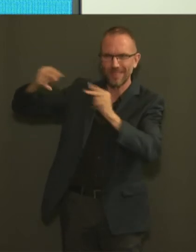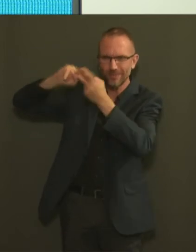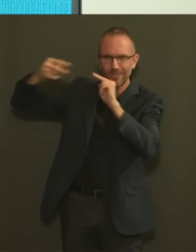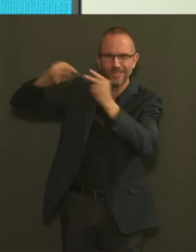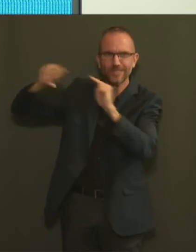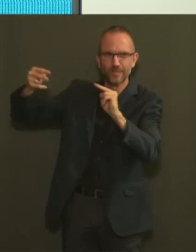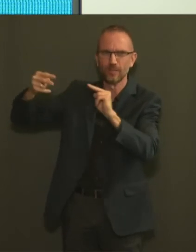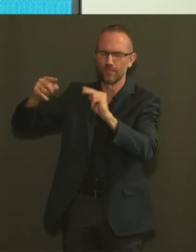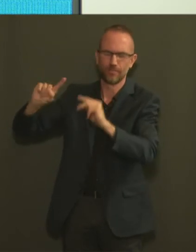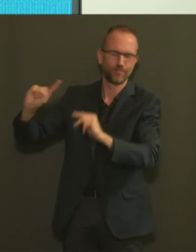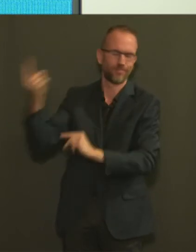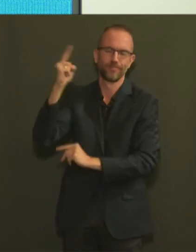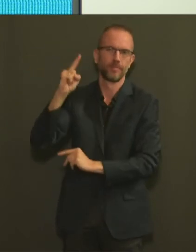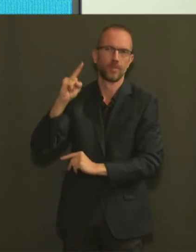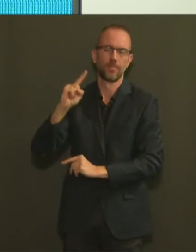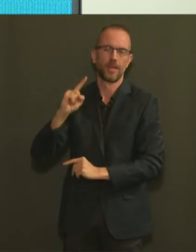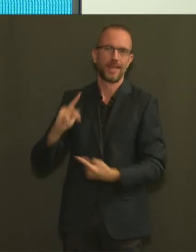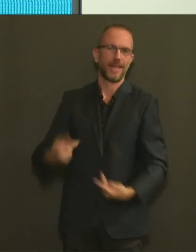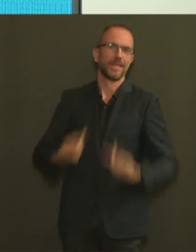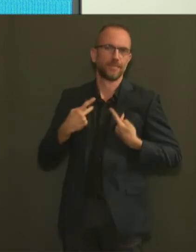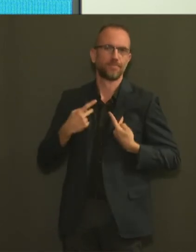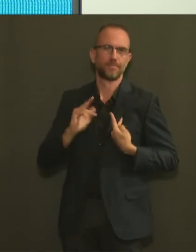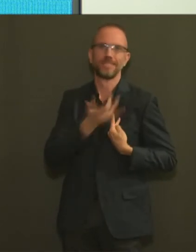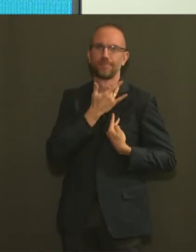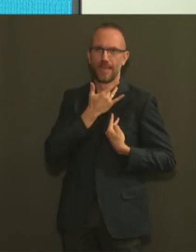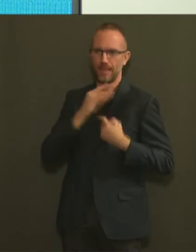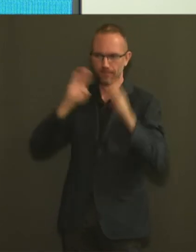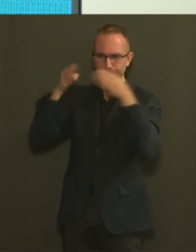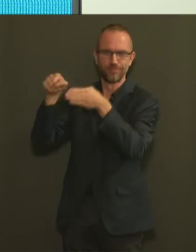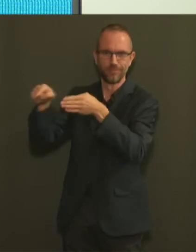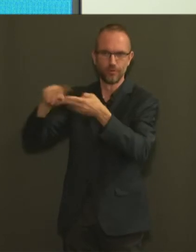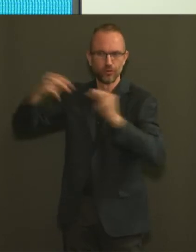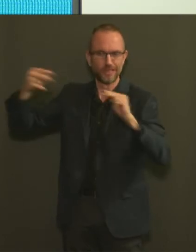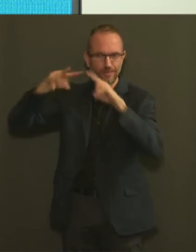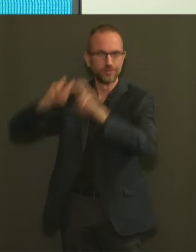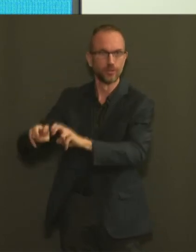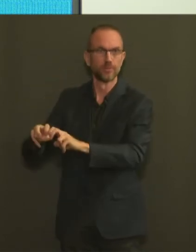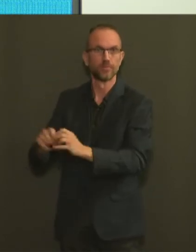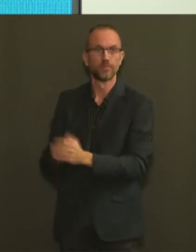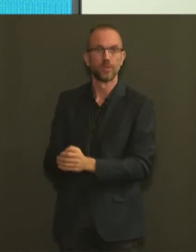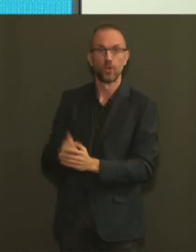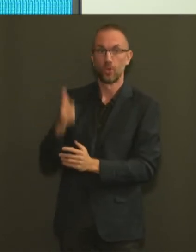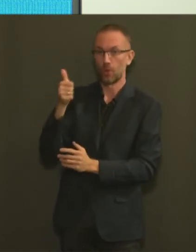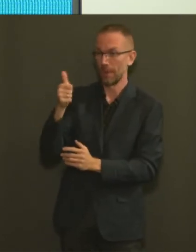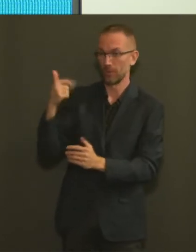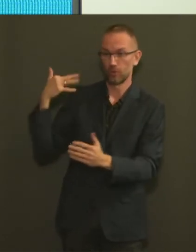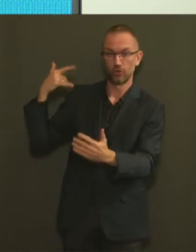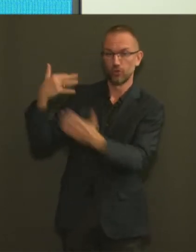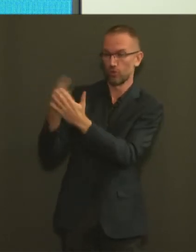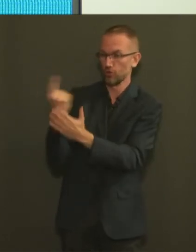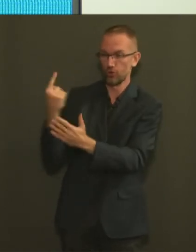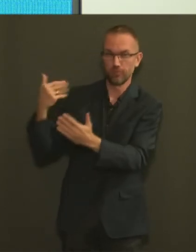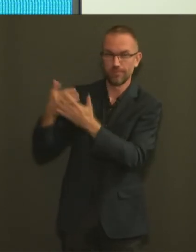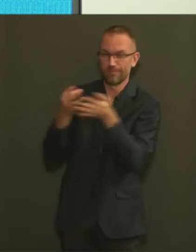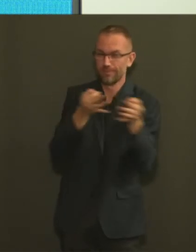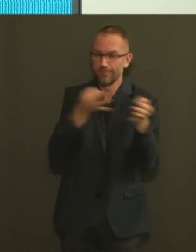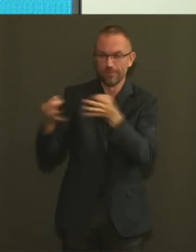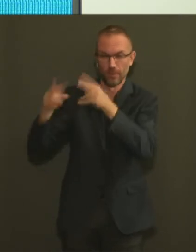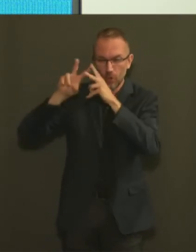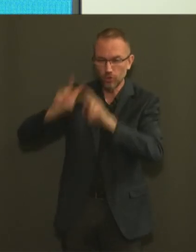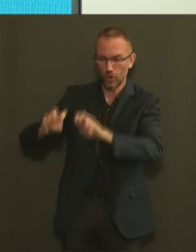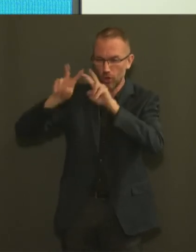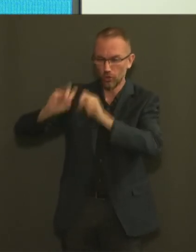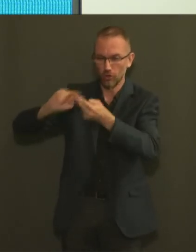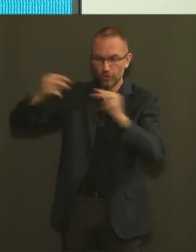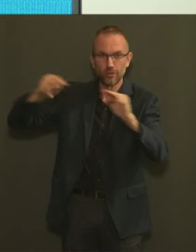les plus complets au monde en l'occurrence il teste en permanence en continu 5 à 10%